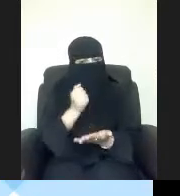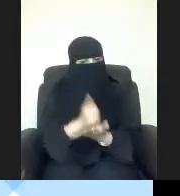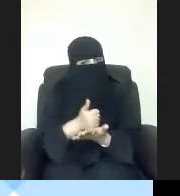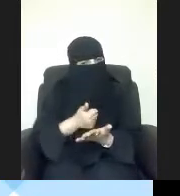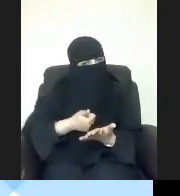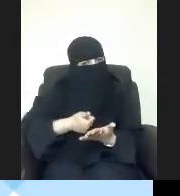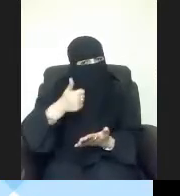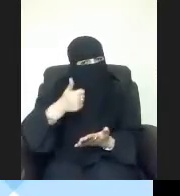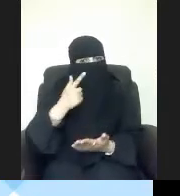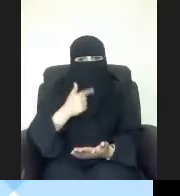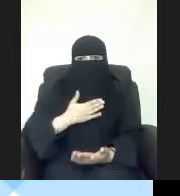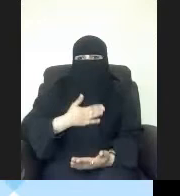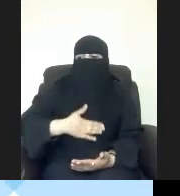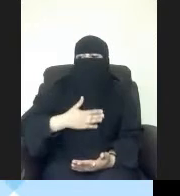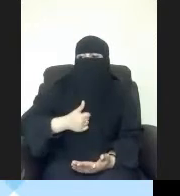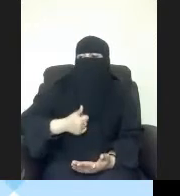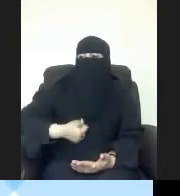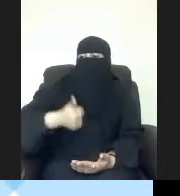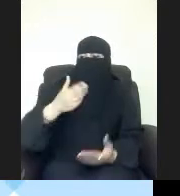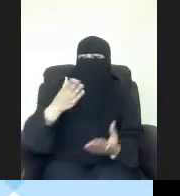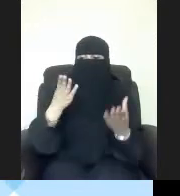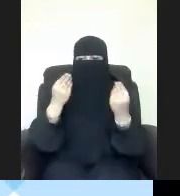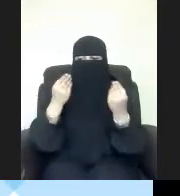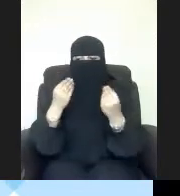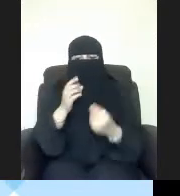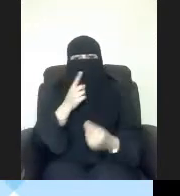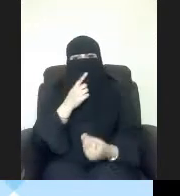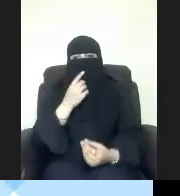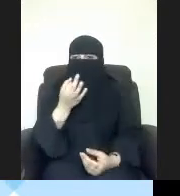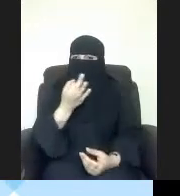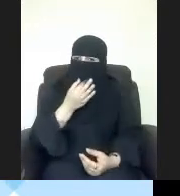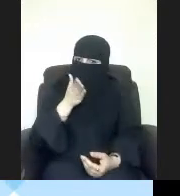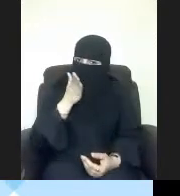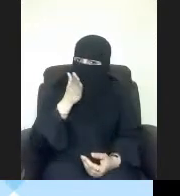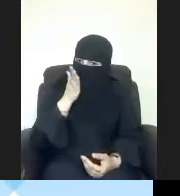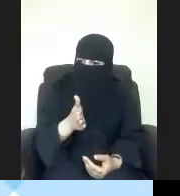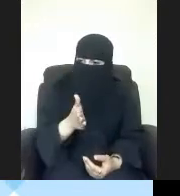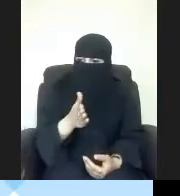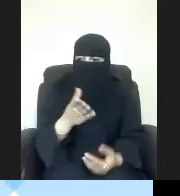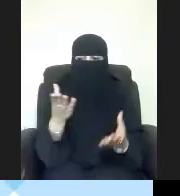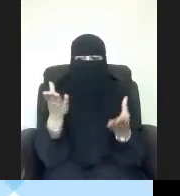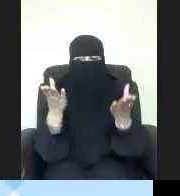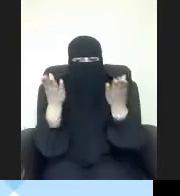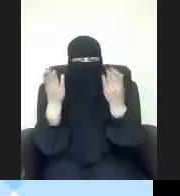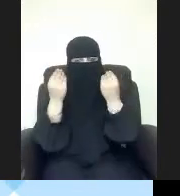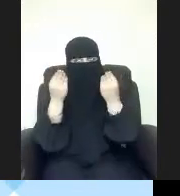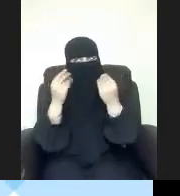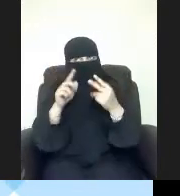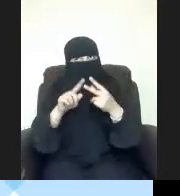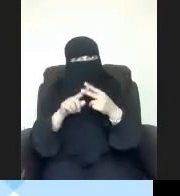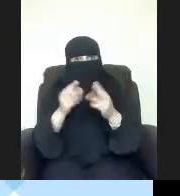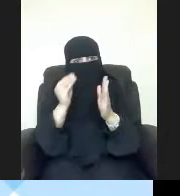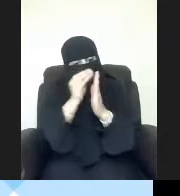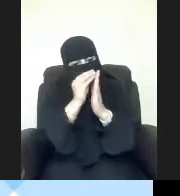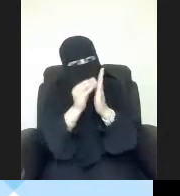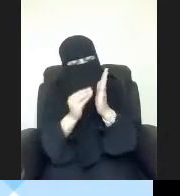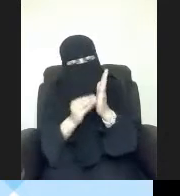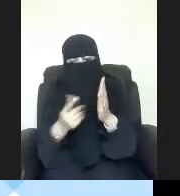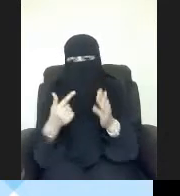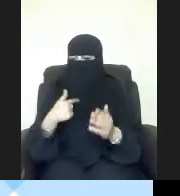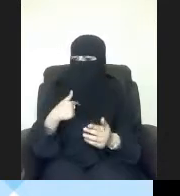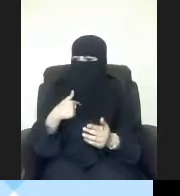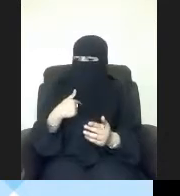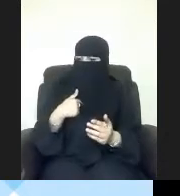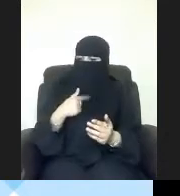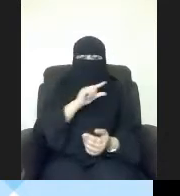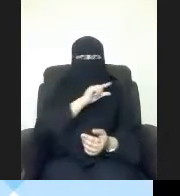وتنفيذ داخل القاعة، فبدل ما يقوم الطالب بحل الواجب في البيت، ممكن يحله هو، ممكن يحله أخوه،